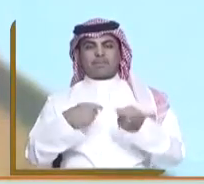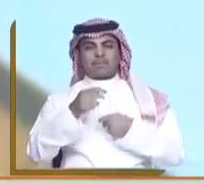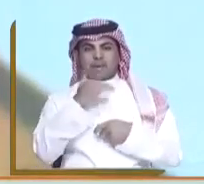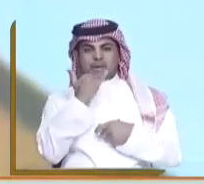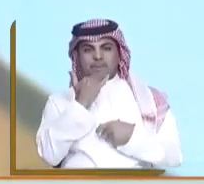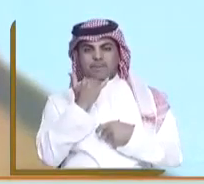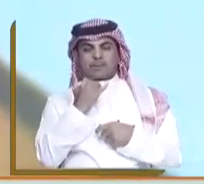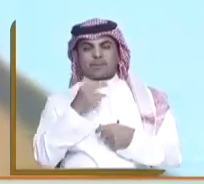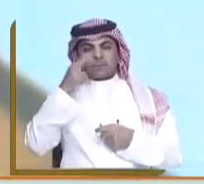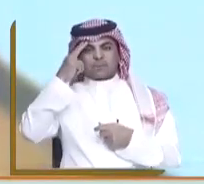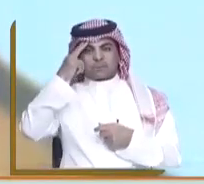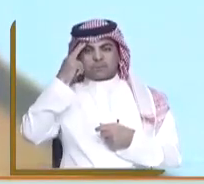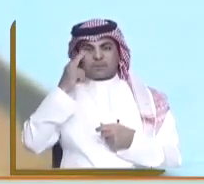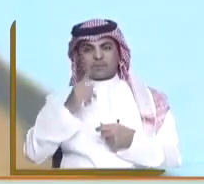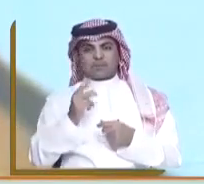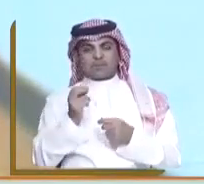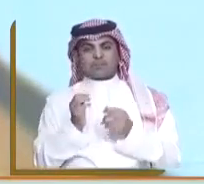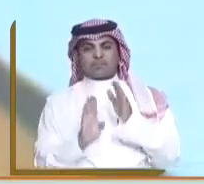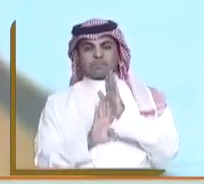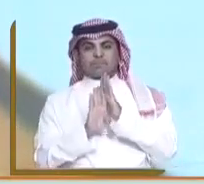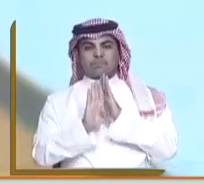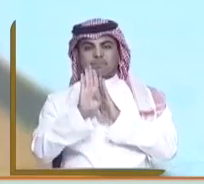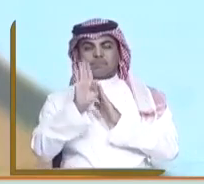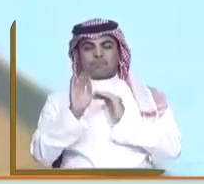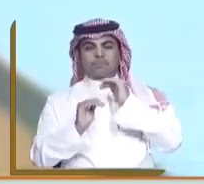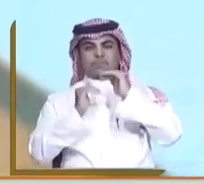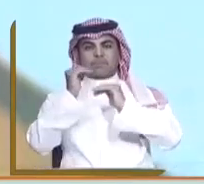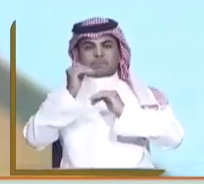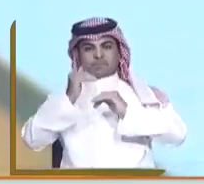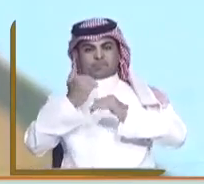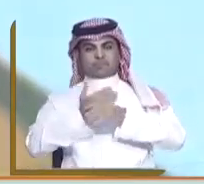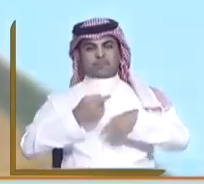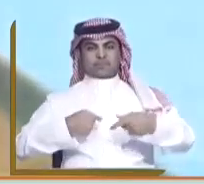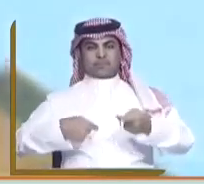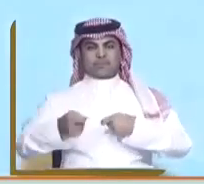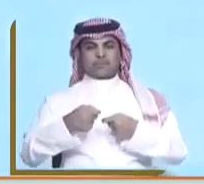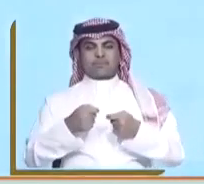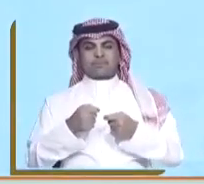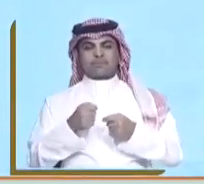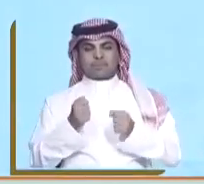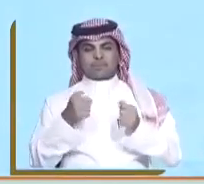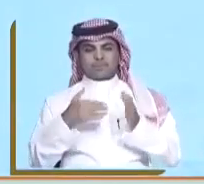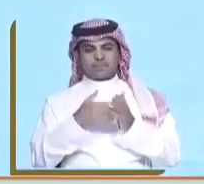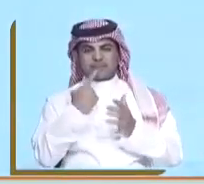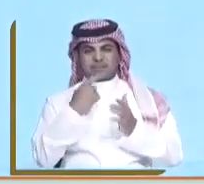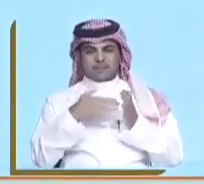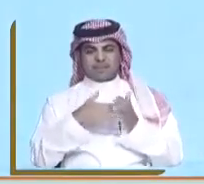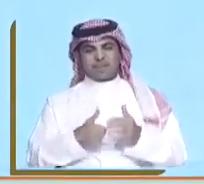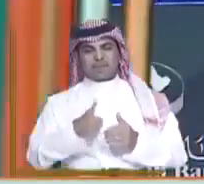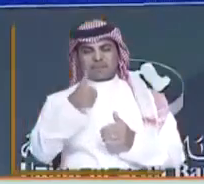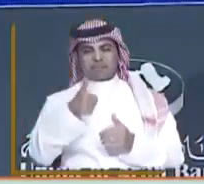ان المملكه حققت قفزات في عده مجالات ساهمت في نمو اقتصادها رغم التحديات العالميه